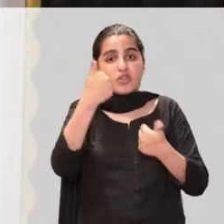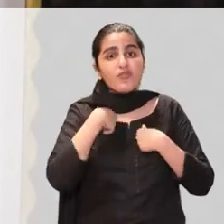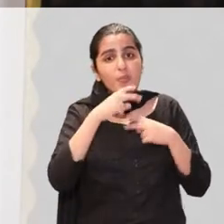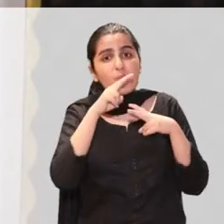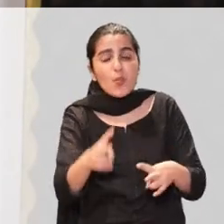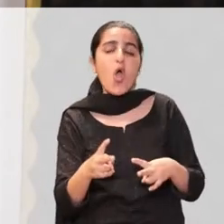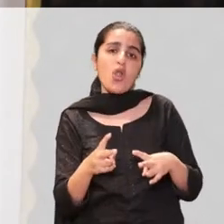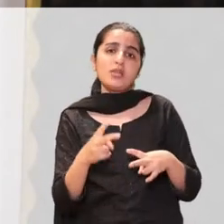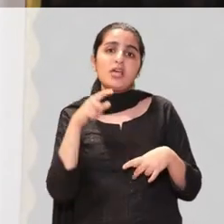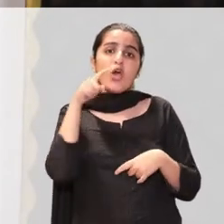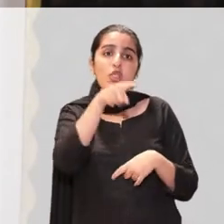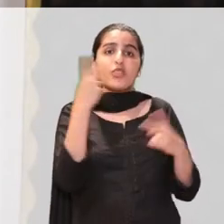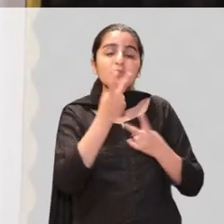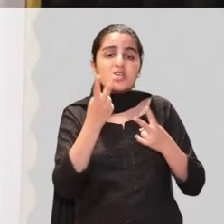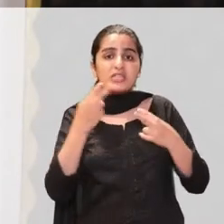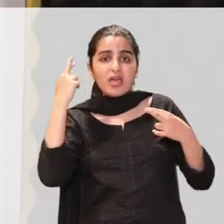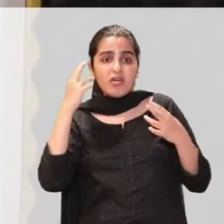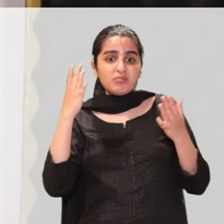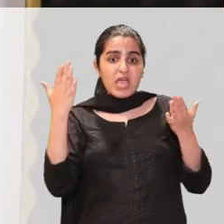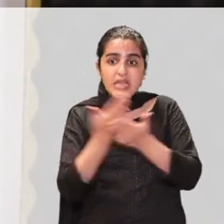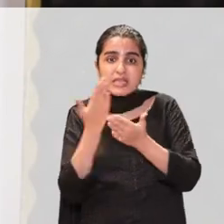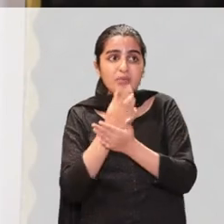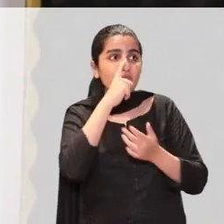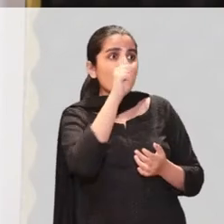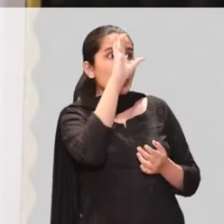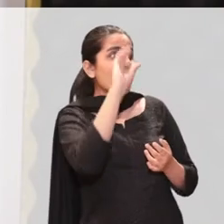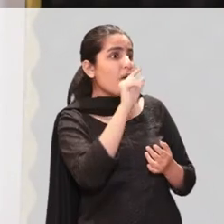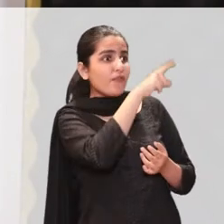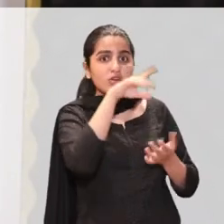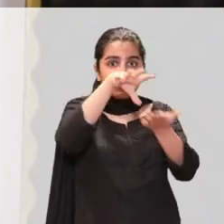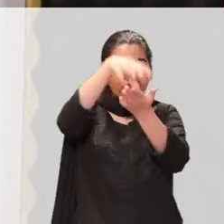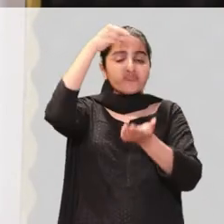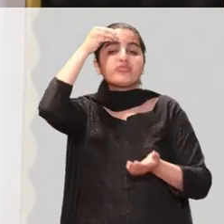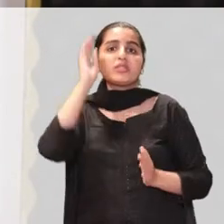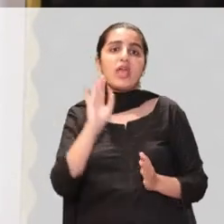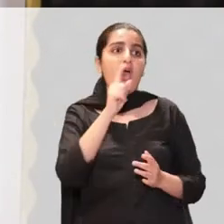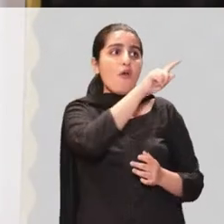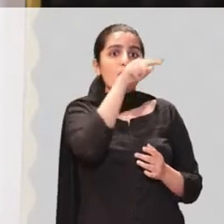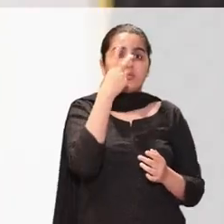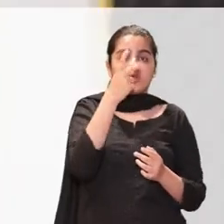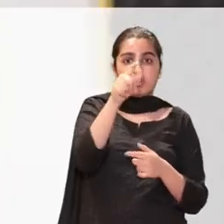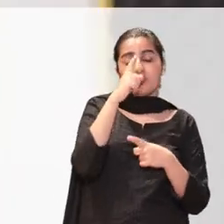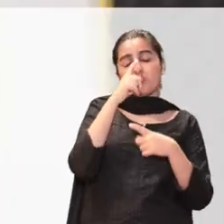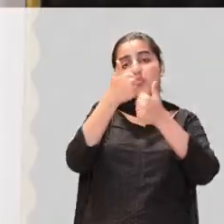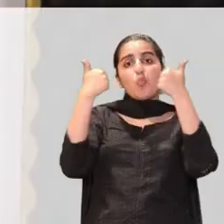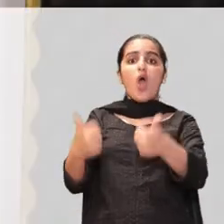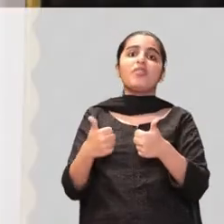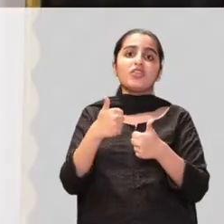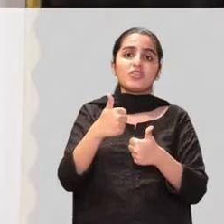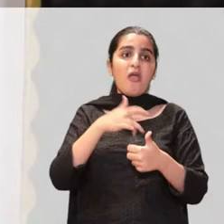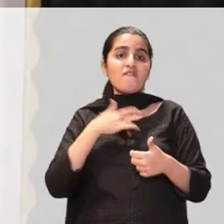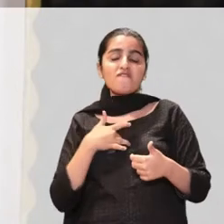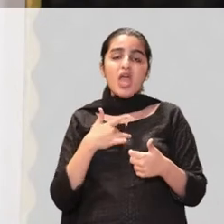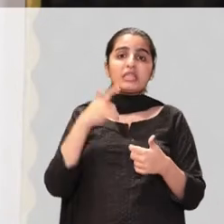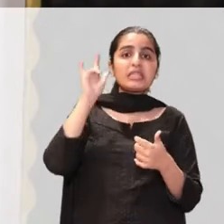आपको अपना हीरो या हिरोइन का इंतजार करती होंगी और जब हम सीआईडी देखते हैं तो हमें खातून जाती थी जो थी कि जग रहे हैं लेकिन